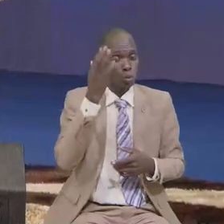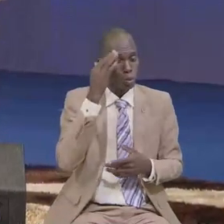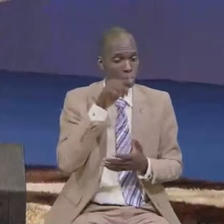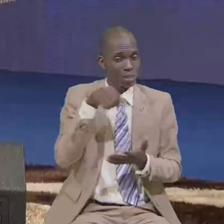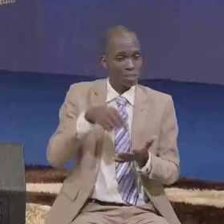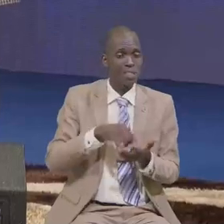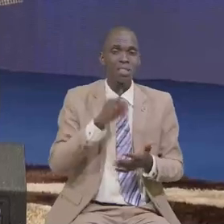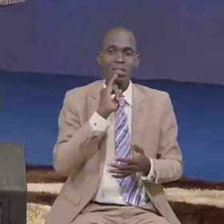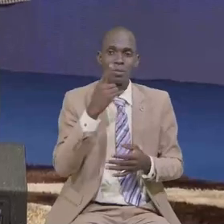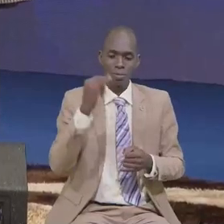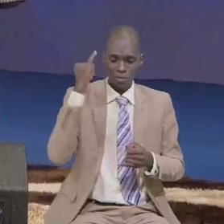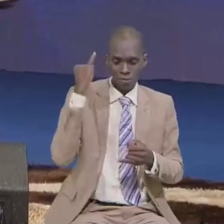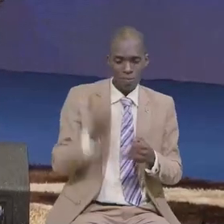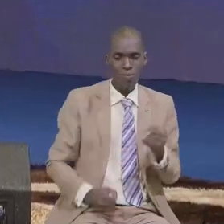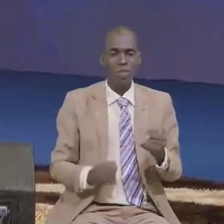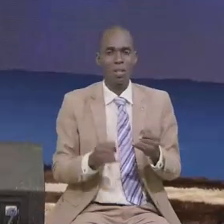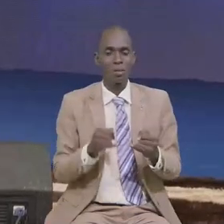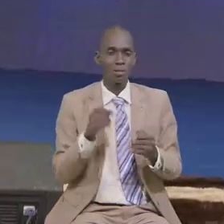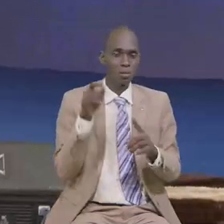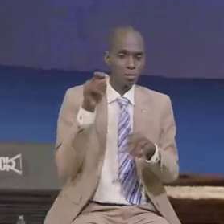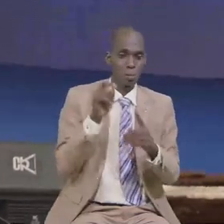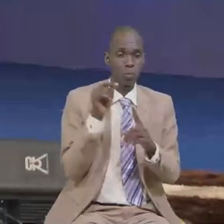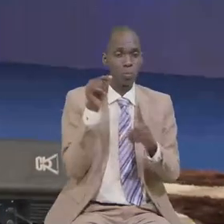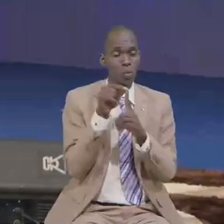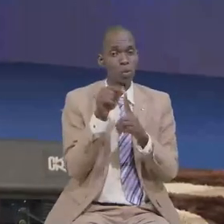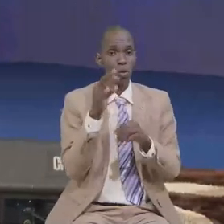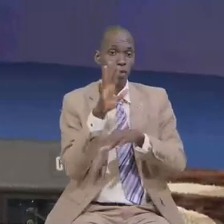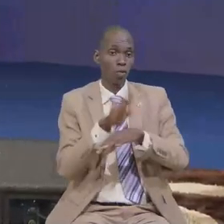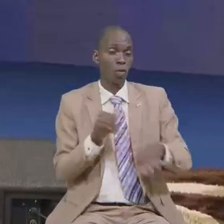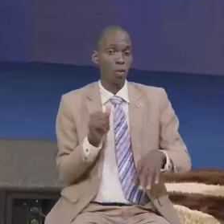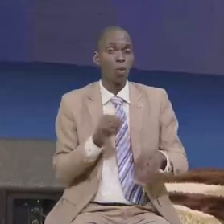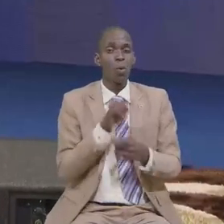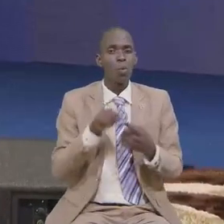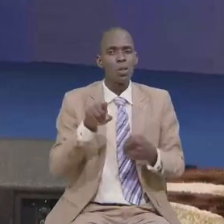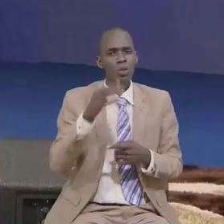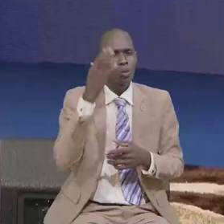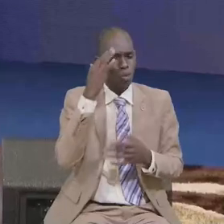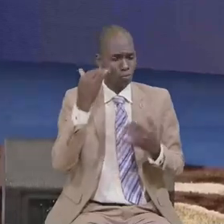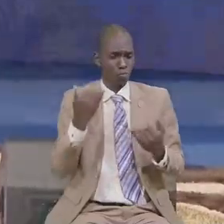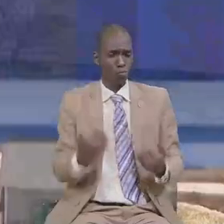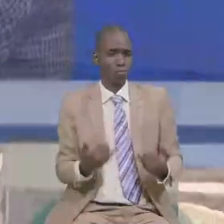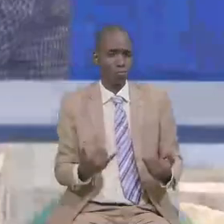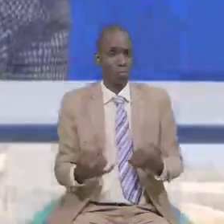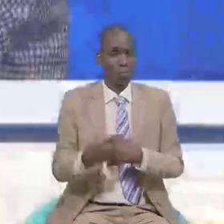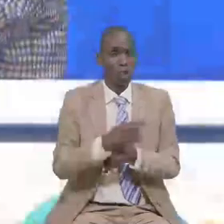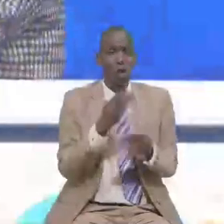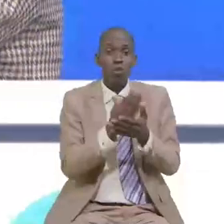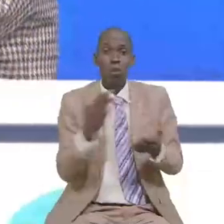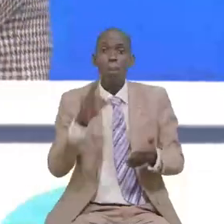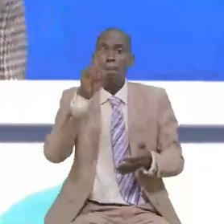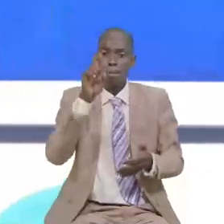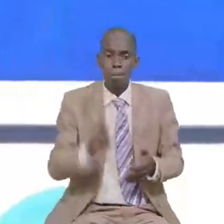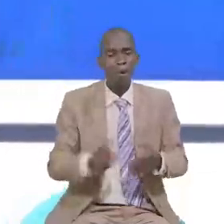lorsque tu sais que voici le dernier arrêt, lorsque tu sais que aujourd'hui quelque chose